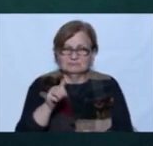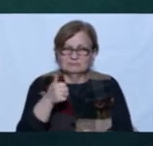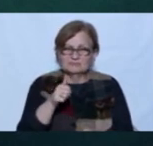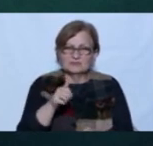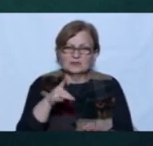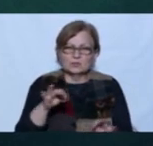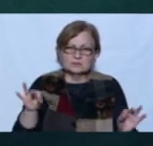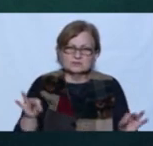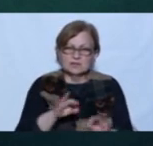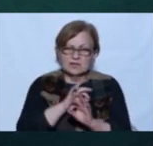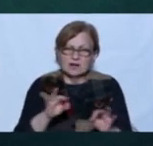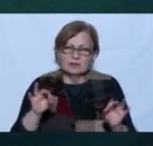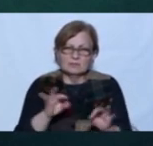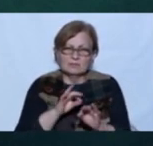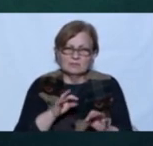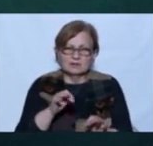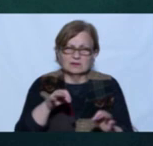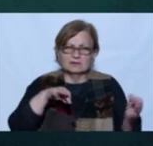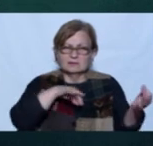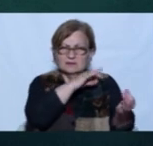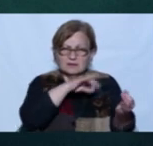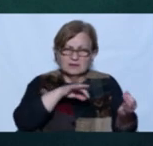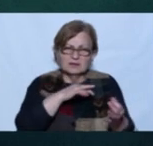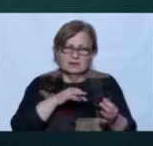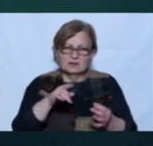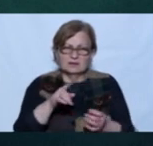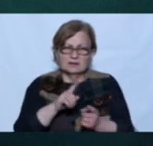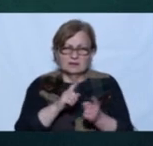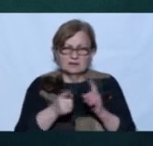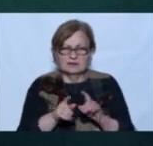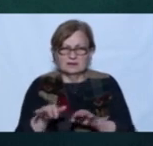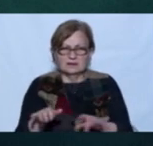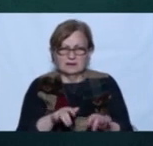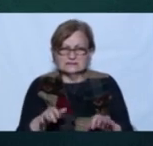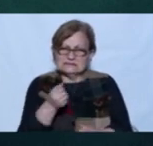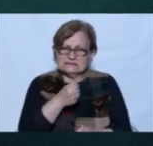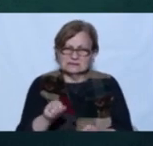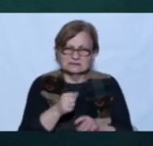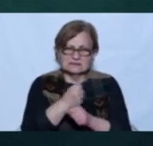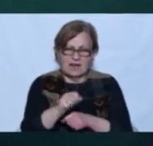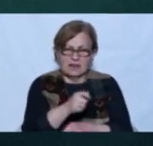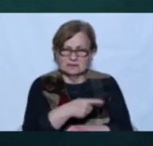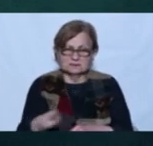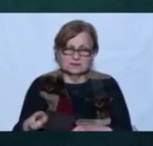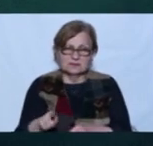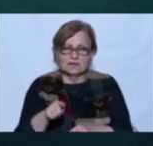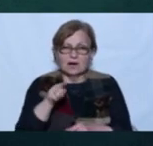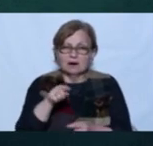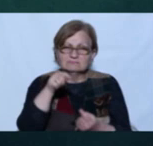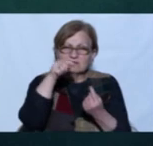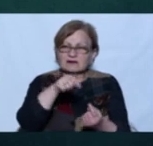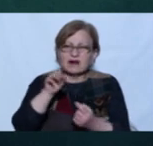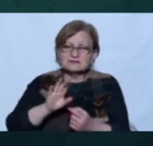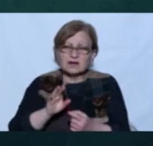მე მუსიკეთ შეიქმნება ადამიანი, მე სკრიპკეთ დაბადებული და მე ფორტეპიანეთ ძალად გაზრდილი. ანუ უფრო უკეთ, ამგვარი